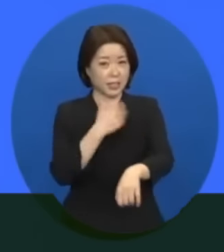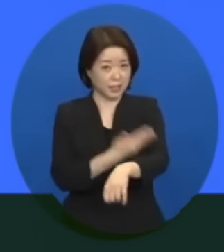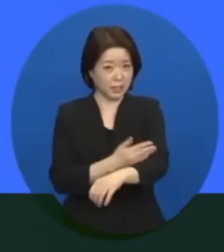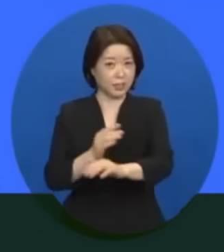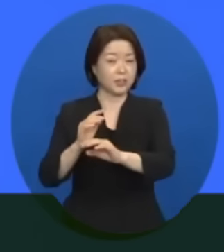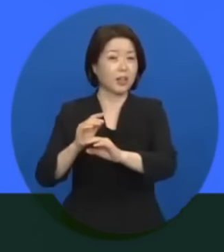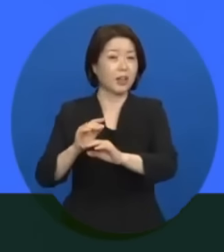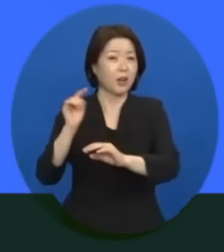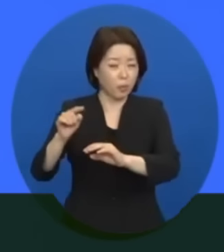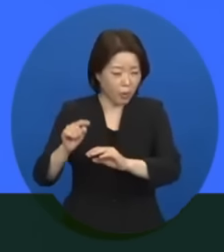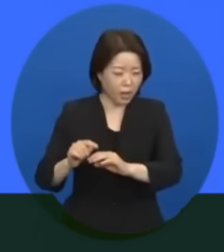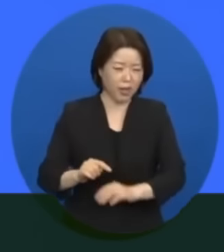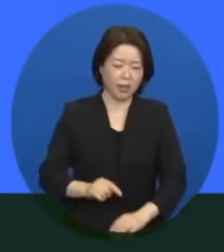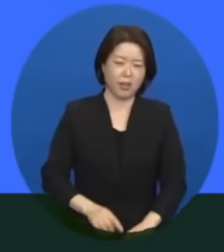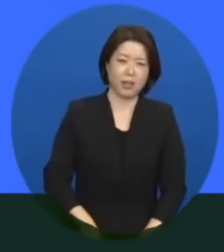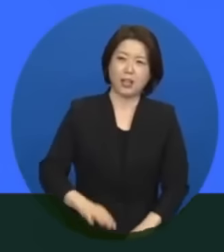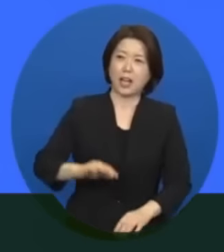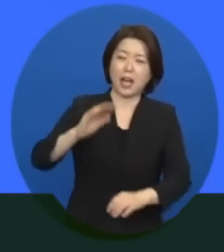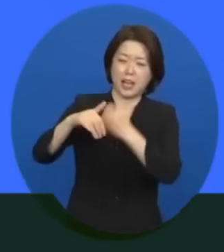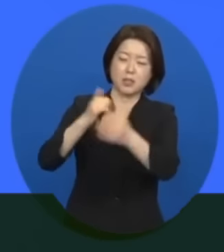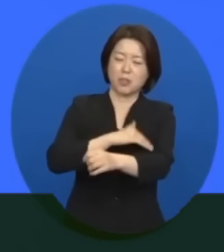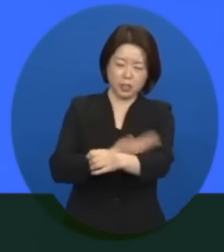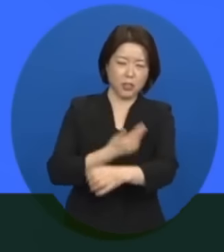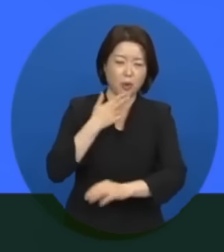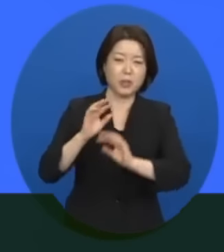고난의 과정을 통해서